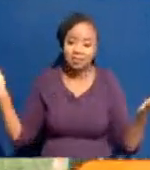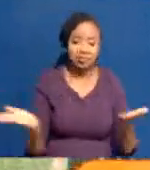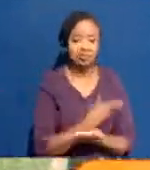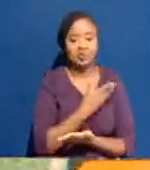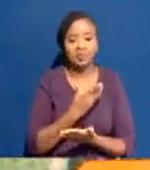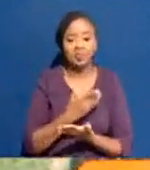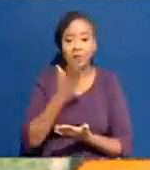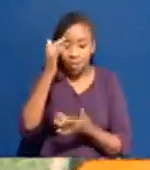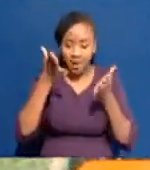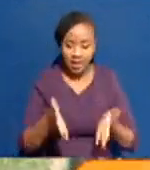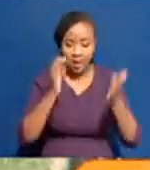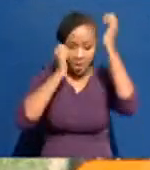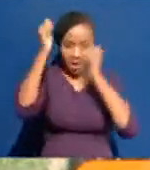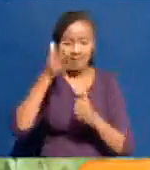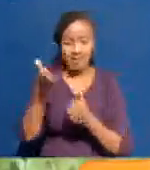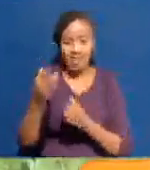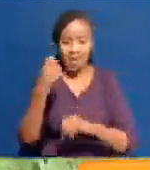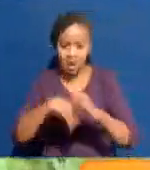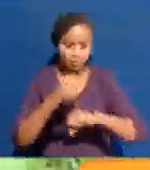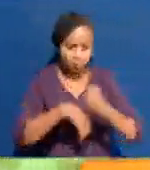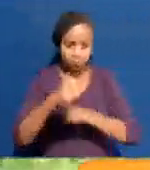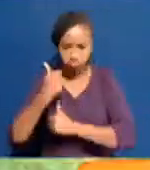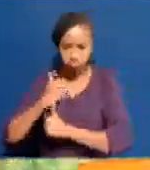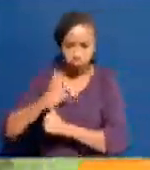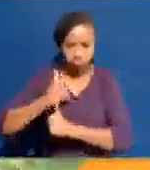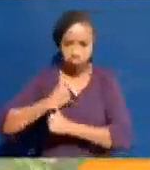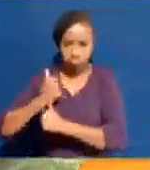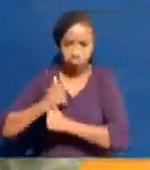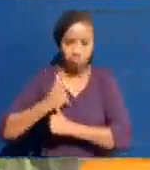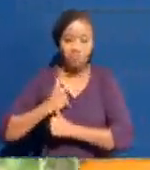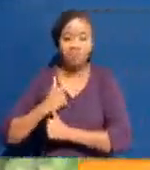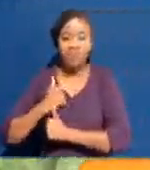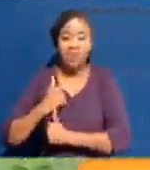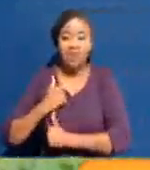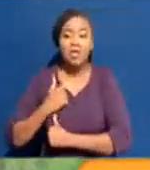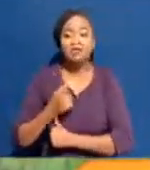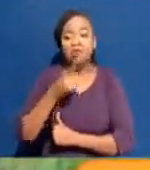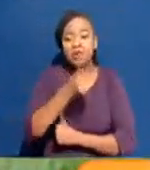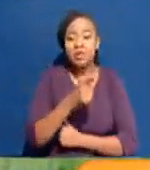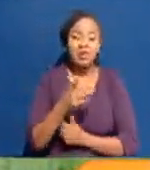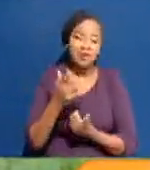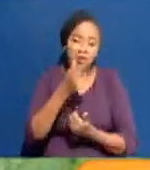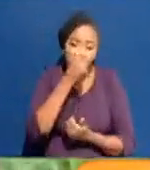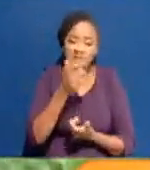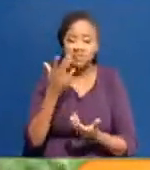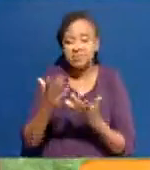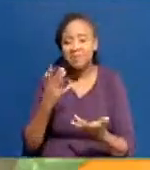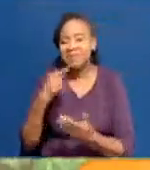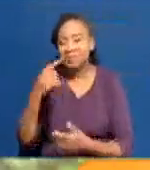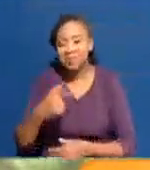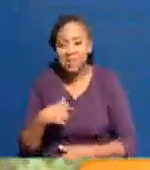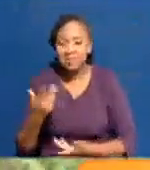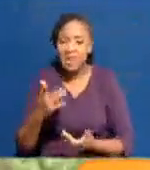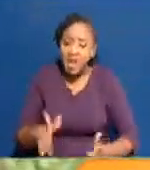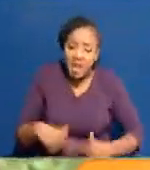operesheni inayoendelea. Ndio vilio vinavyoshamiri hapa. Laiti jamaa zao wangewapa arafa au taarifa kabla kutangulia mbele